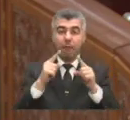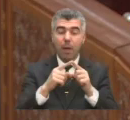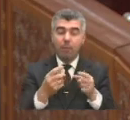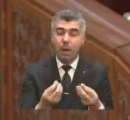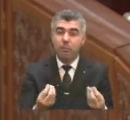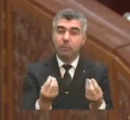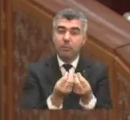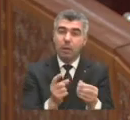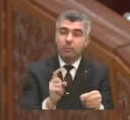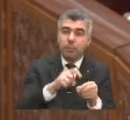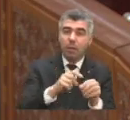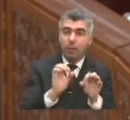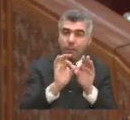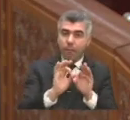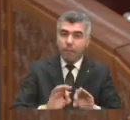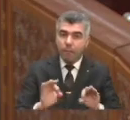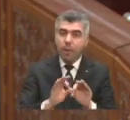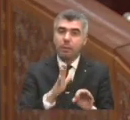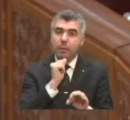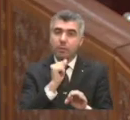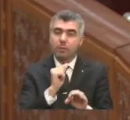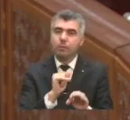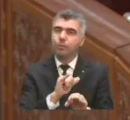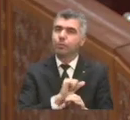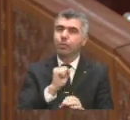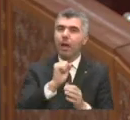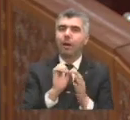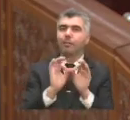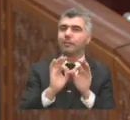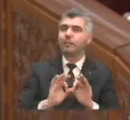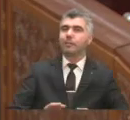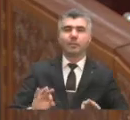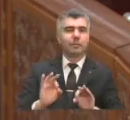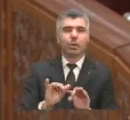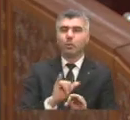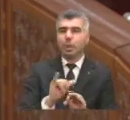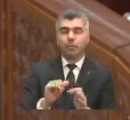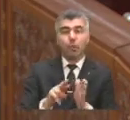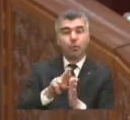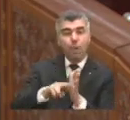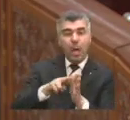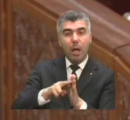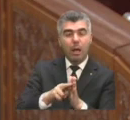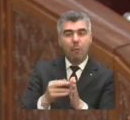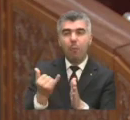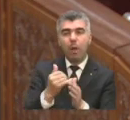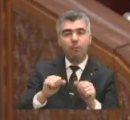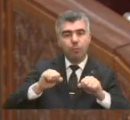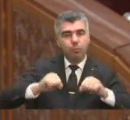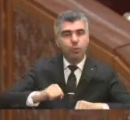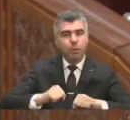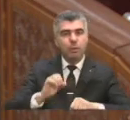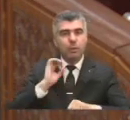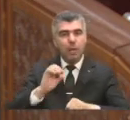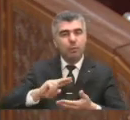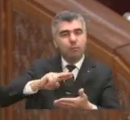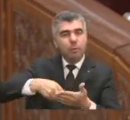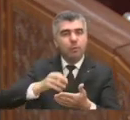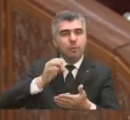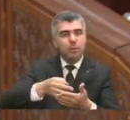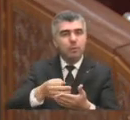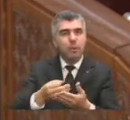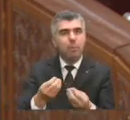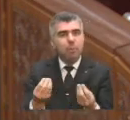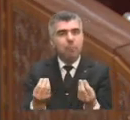إشراك الجماعات والمجالس الجهوية ما غاديش ننجحوا فيها. ما نساوش بأن المجالس الجماعية والمجالس الجهوية عندهم كذلك هذه الصلاحية باش هذه الاختصاصات